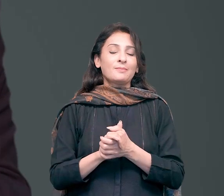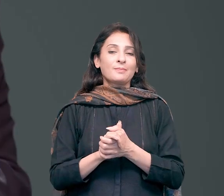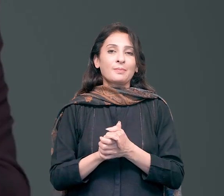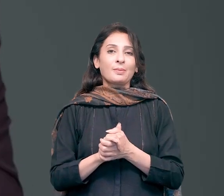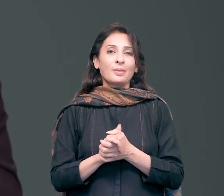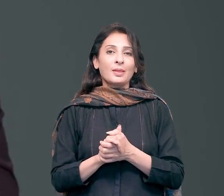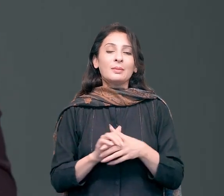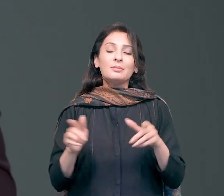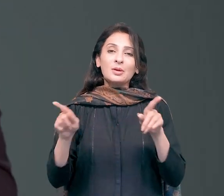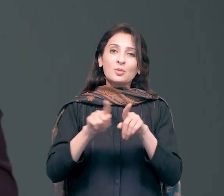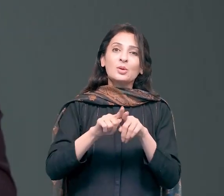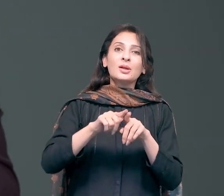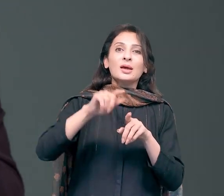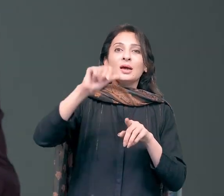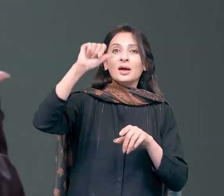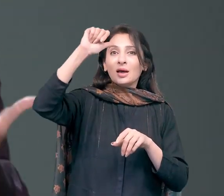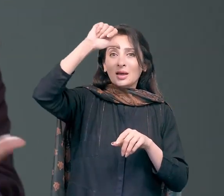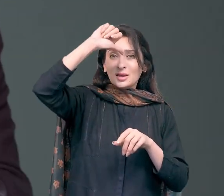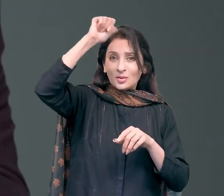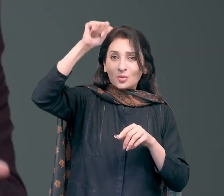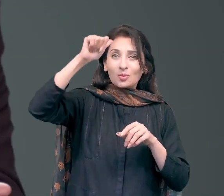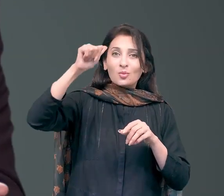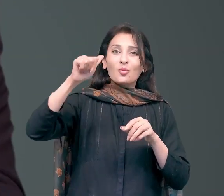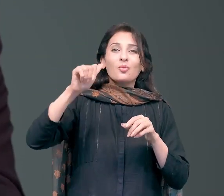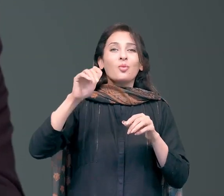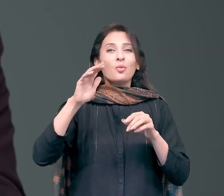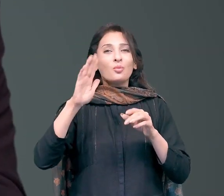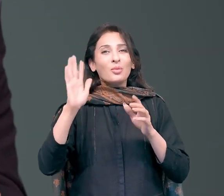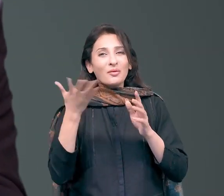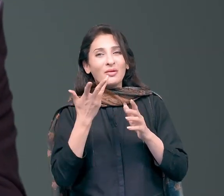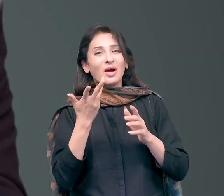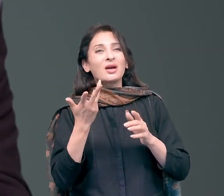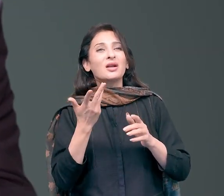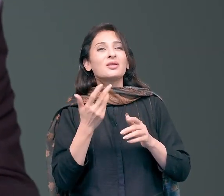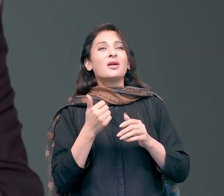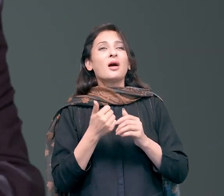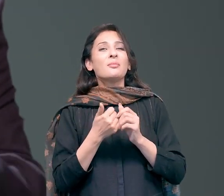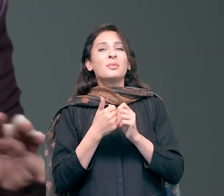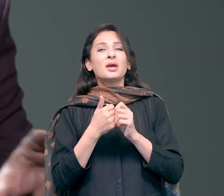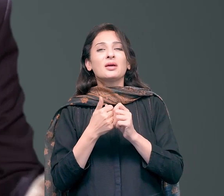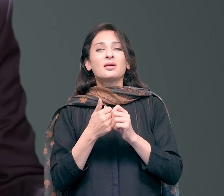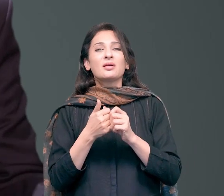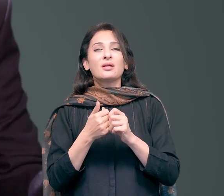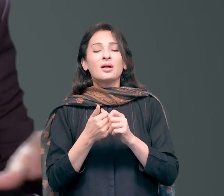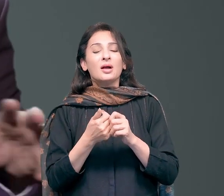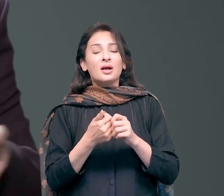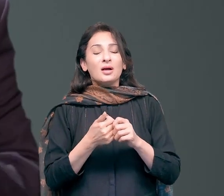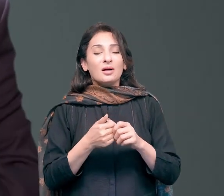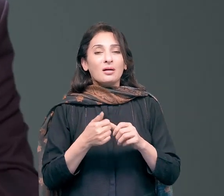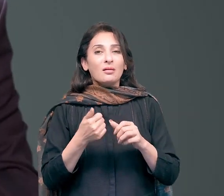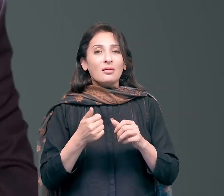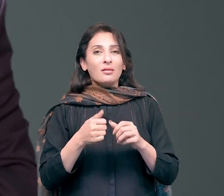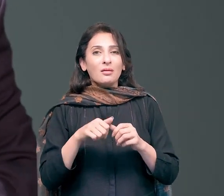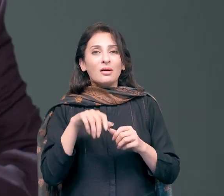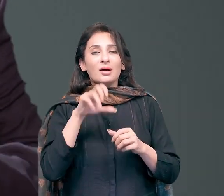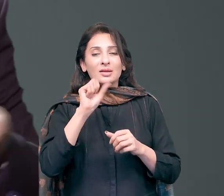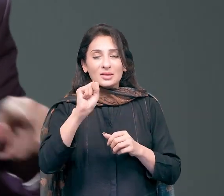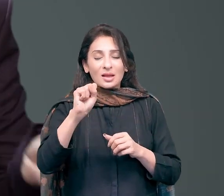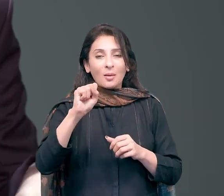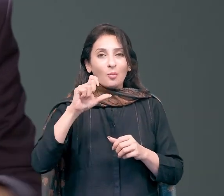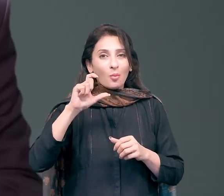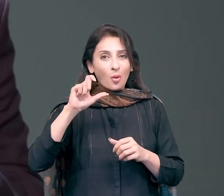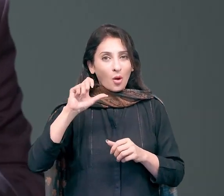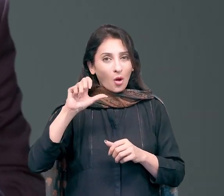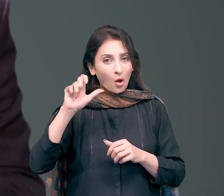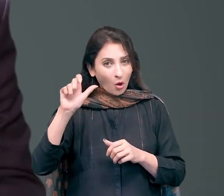آ کر انڈیا اسے رکھ دیا، یا اس سے پہلے گریک نے بھی انڈک کا لفظ بولا. تو یہ بہت بڑا رقبہ تھا اور کبھی